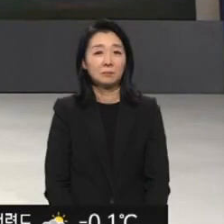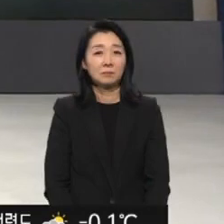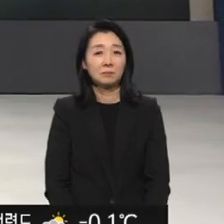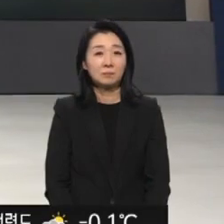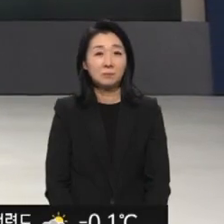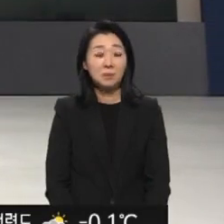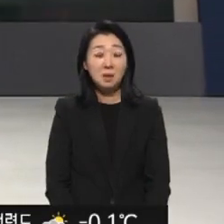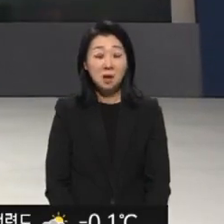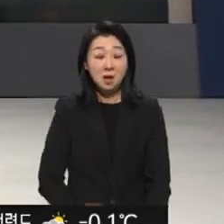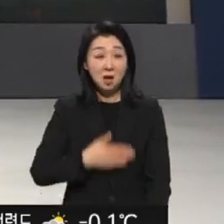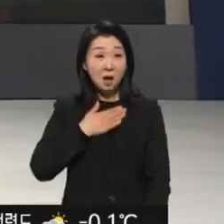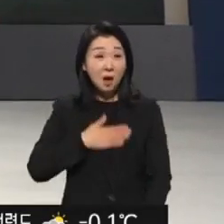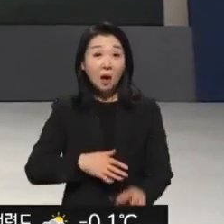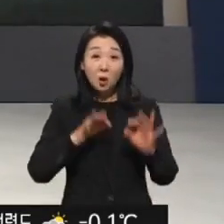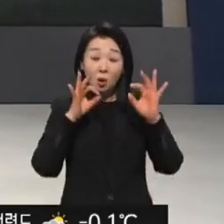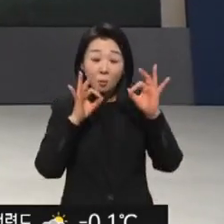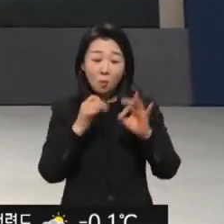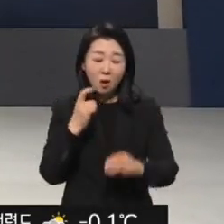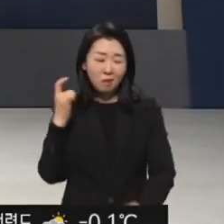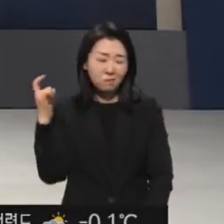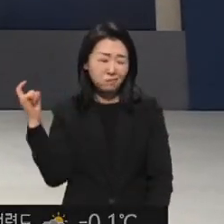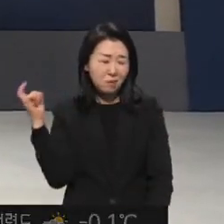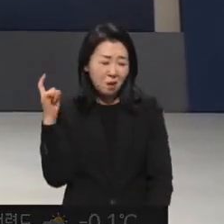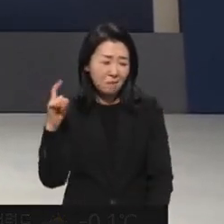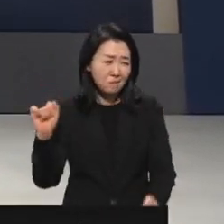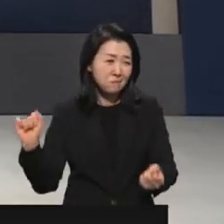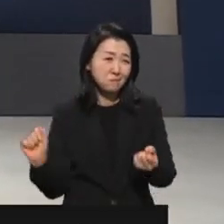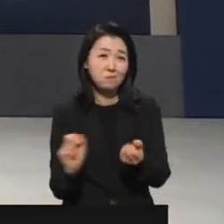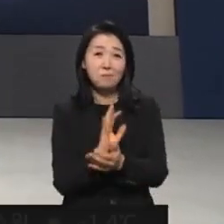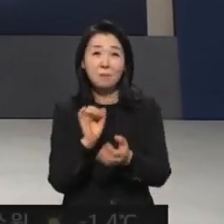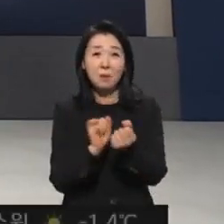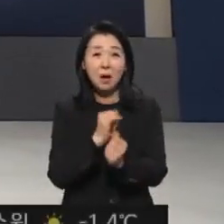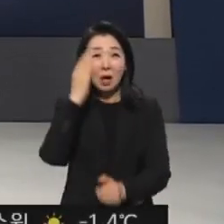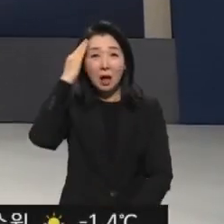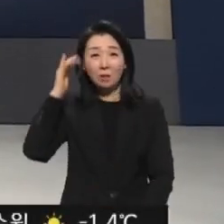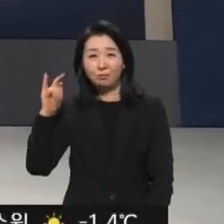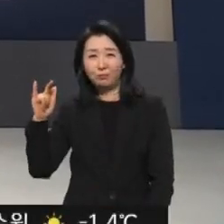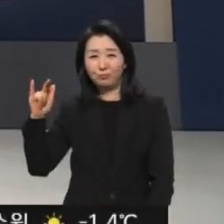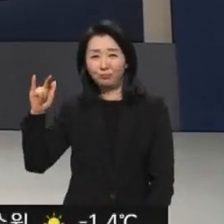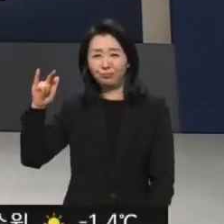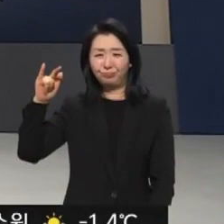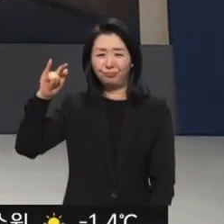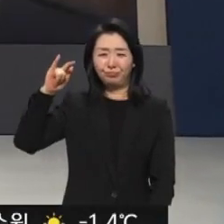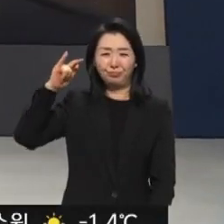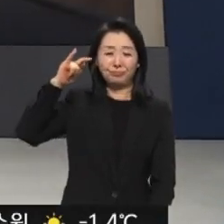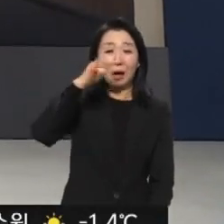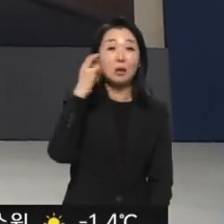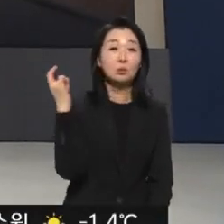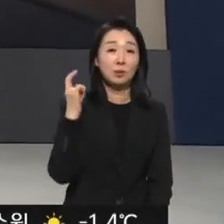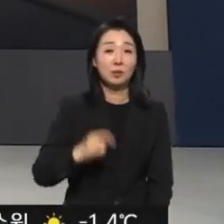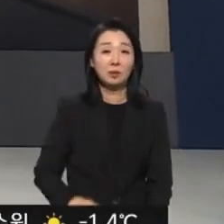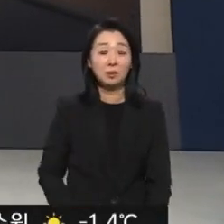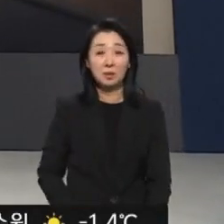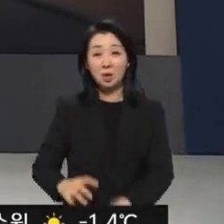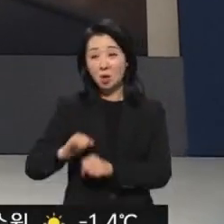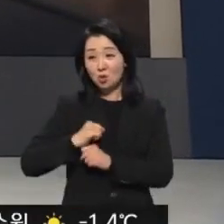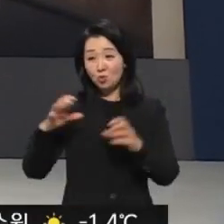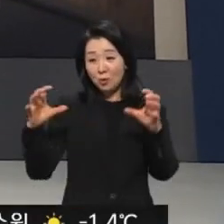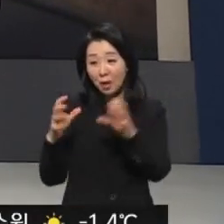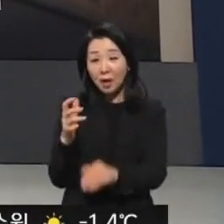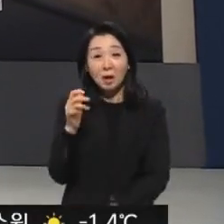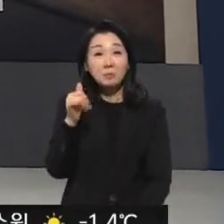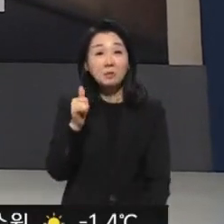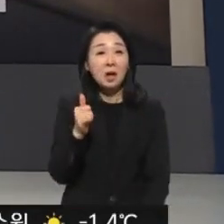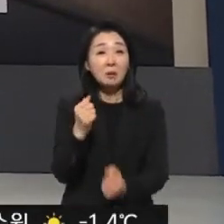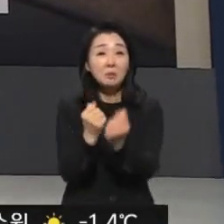네, 알고 보니 이 굉음은 우리 군 전투기가 비행하면서 내뿜은 굉음이었습니다. 합참 설명에 따르면